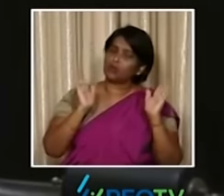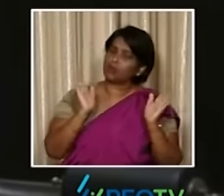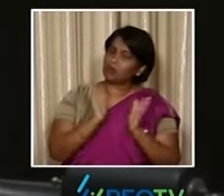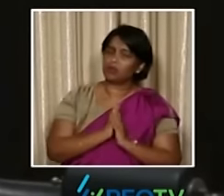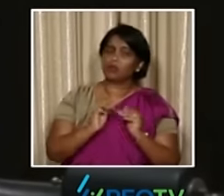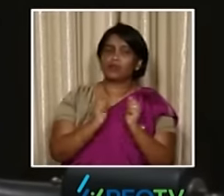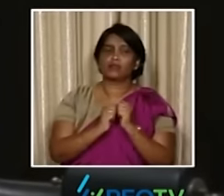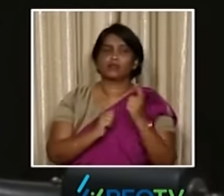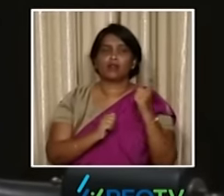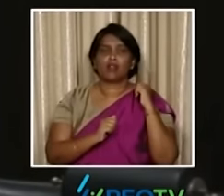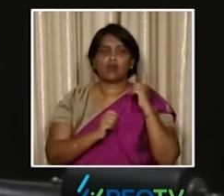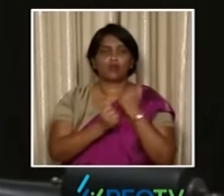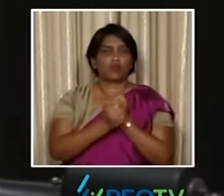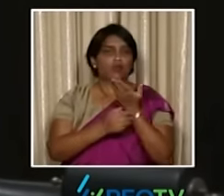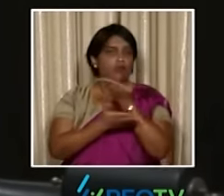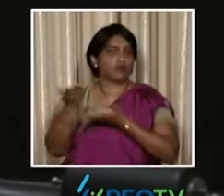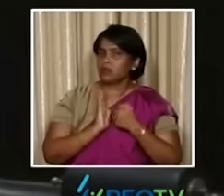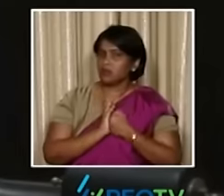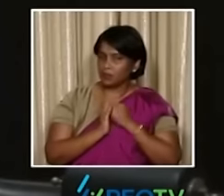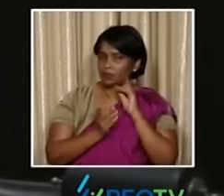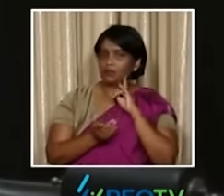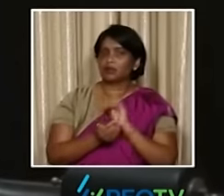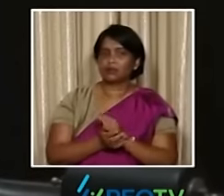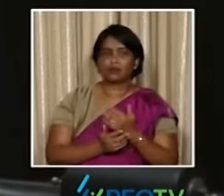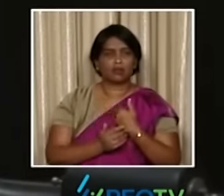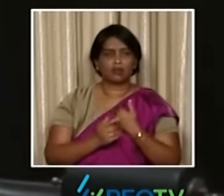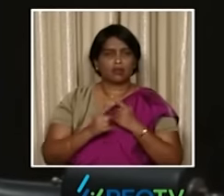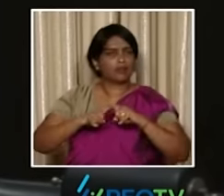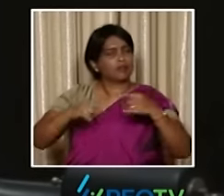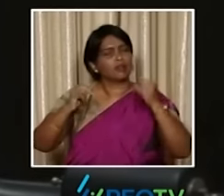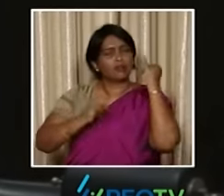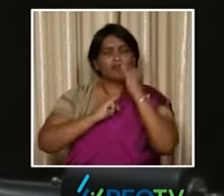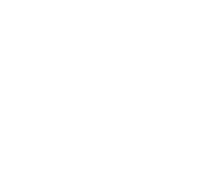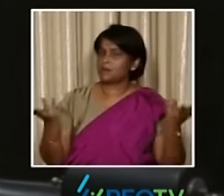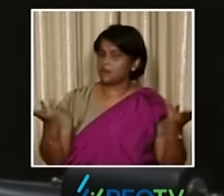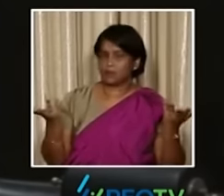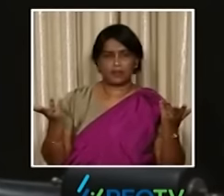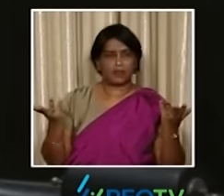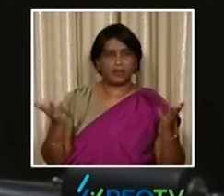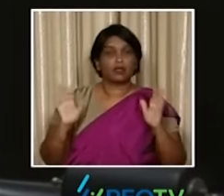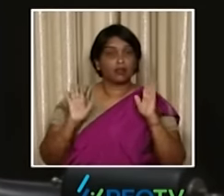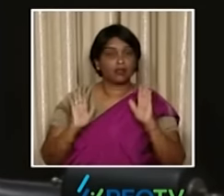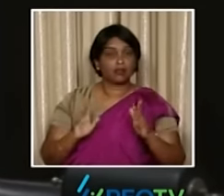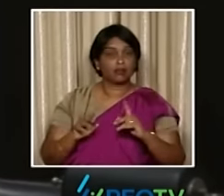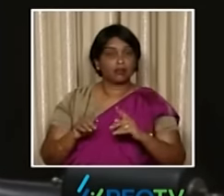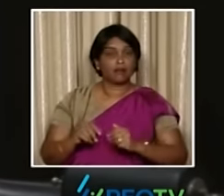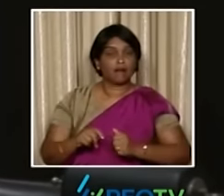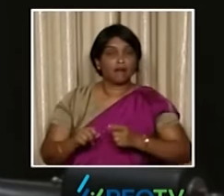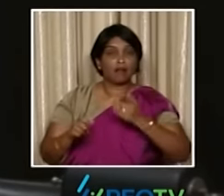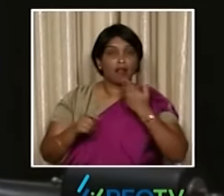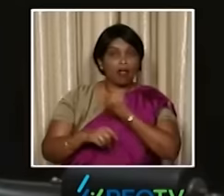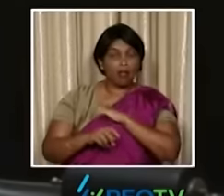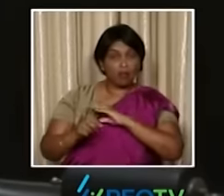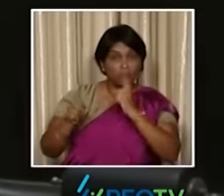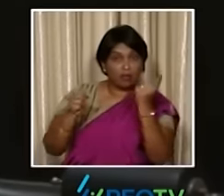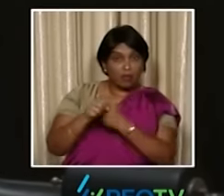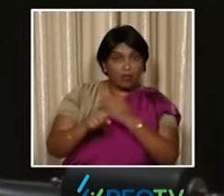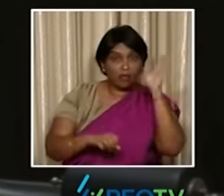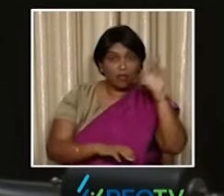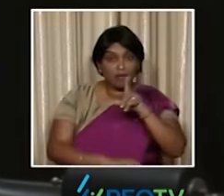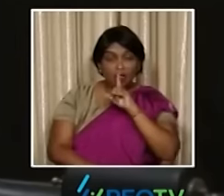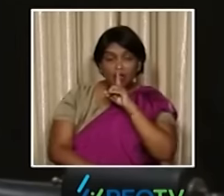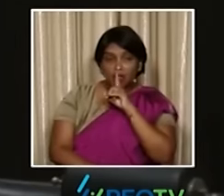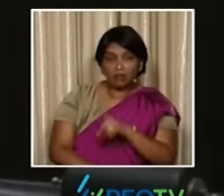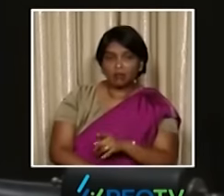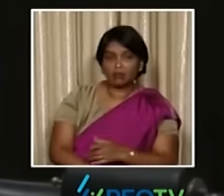සියලුම කටයුතු කරන්නේ මේ නිලධාරී ටික එකතු වෙලා. අපිට වෙන මොන චෝදනාව කරත් කමක් නැහැ. හැබැයි ඝාතනය කරන්න ආව කිව්වම ගරු